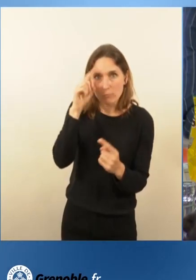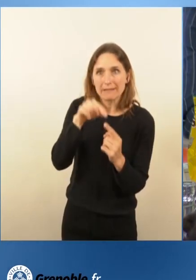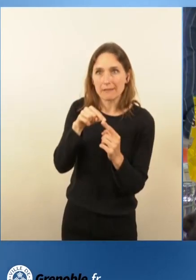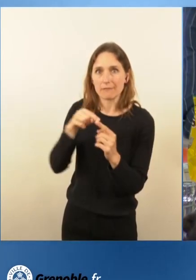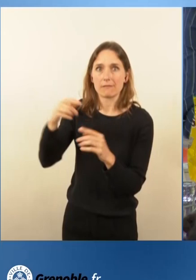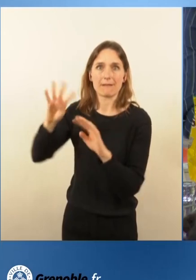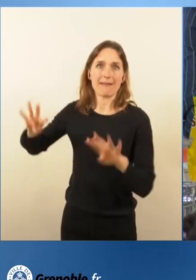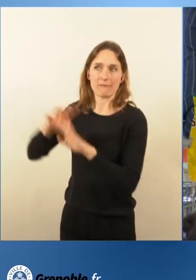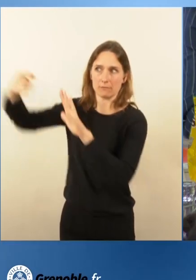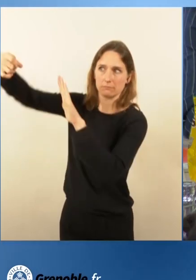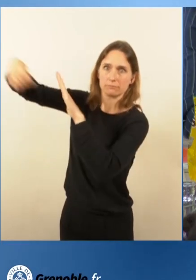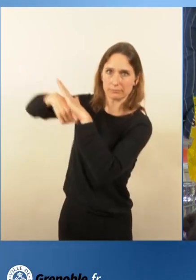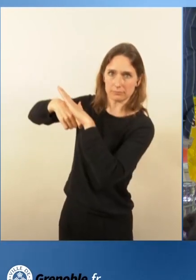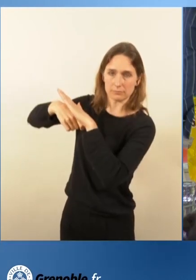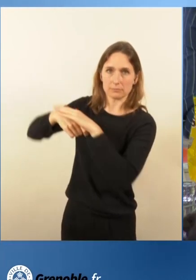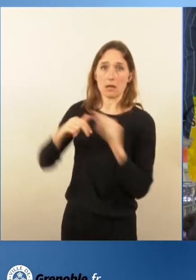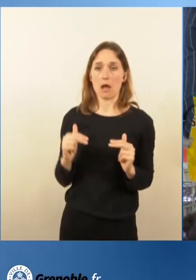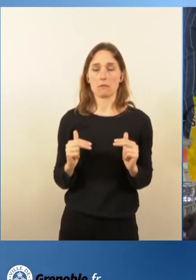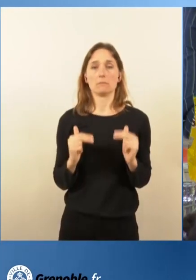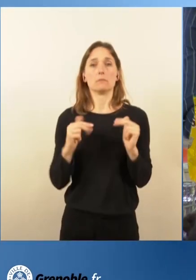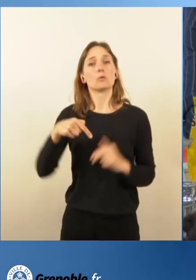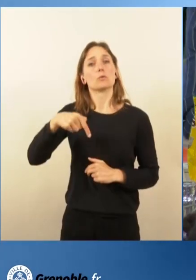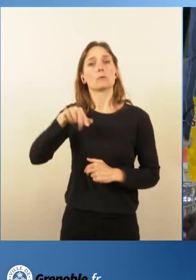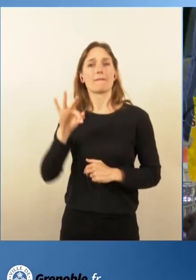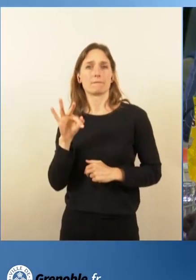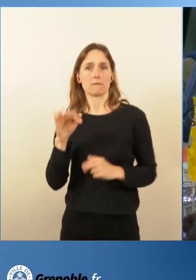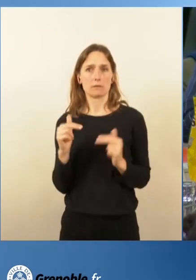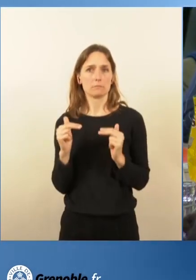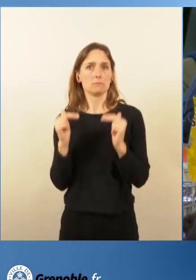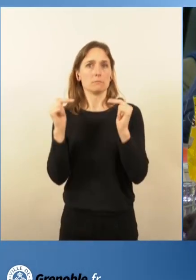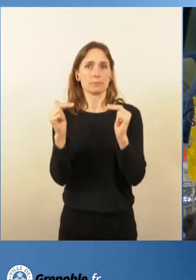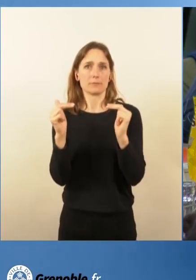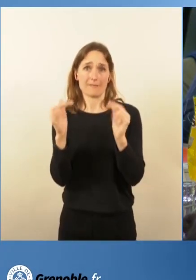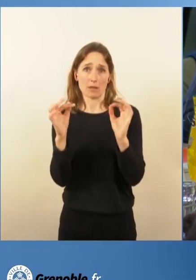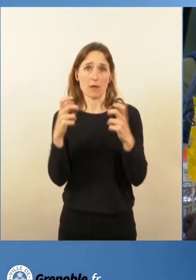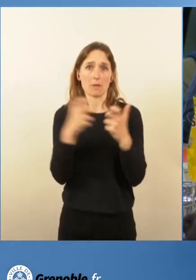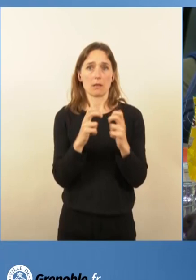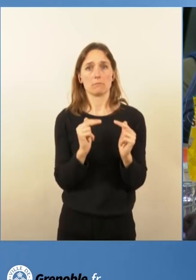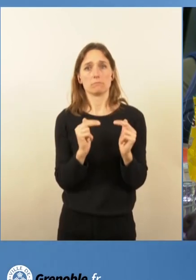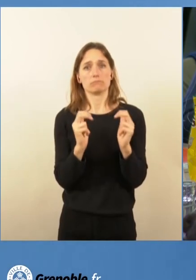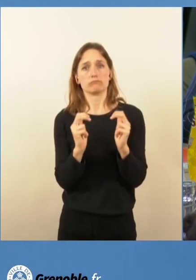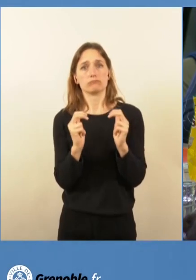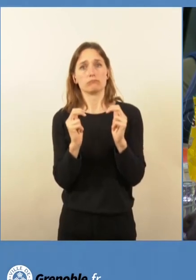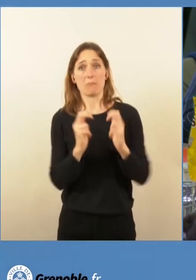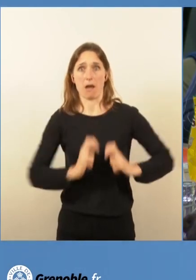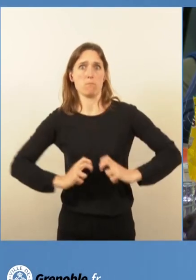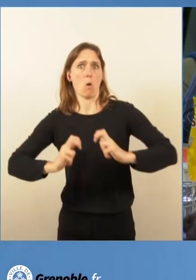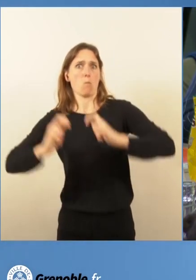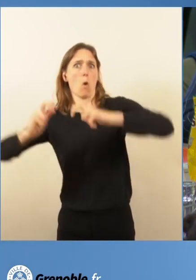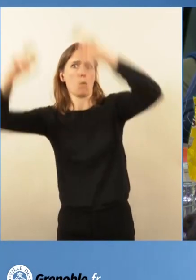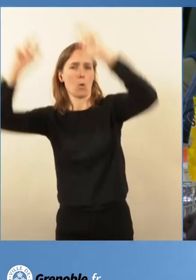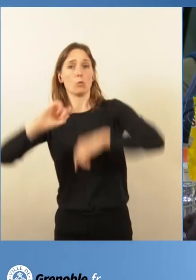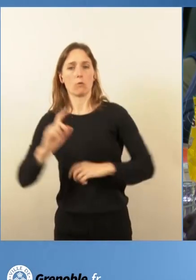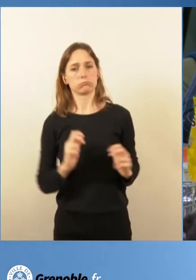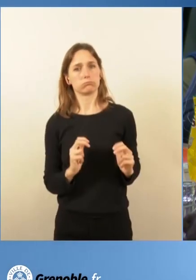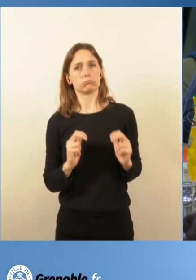quotient immédiatement au-dessus le la courbe fait que les tarifications augmentent très lentement donc ces tarifs restent